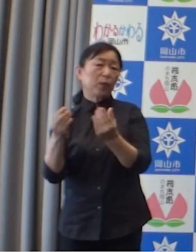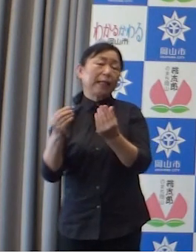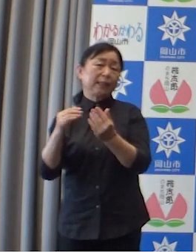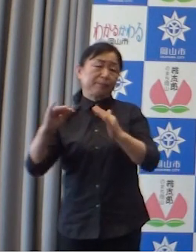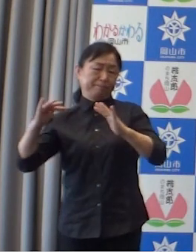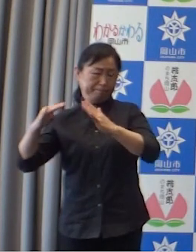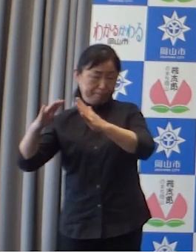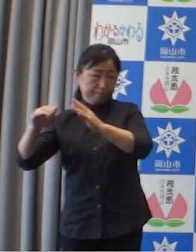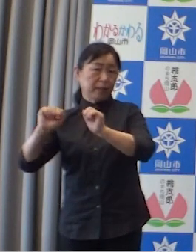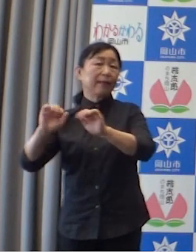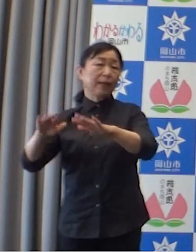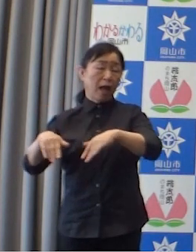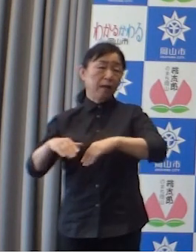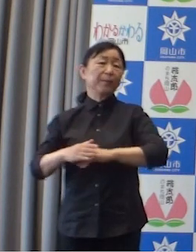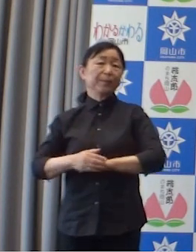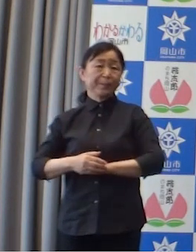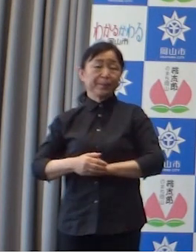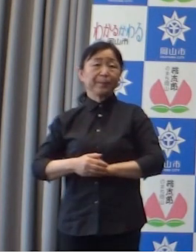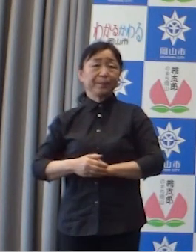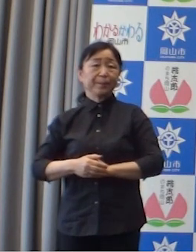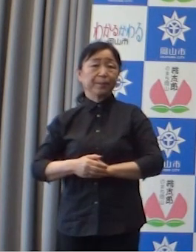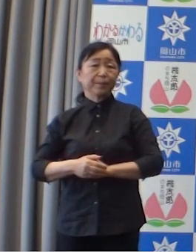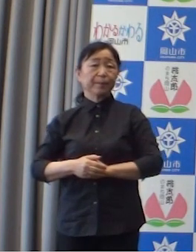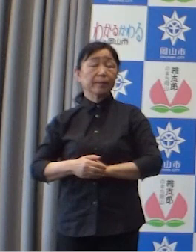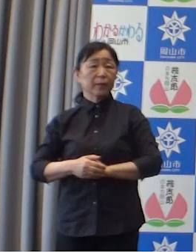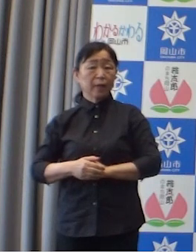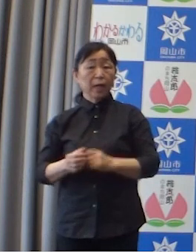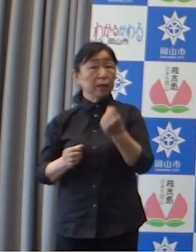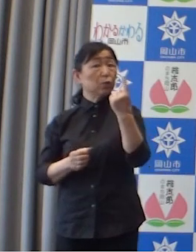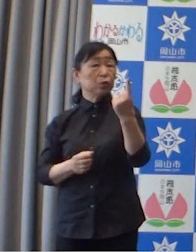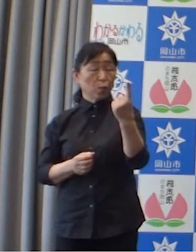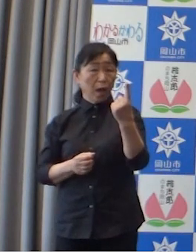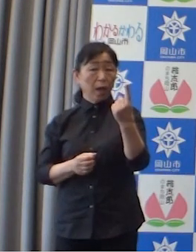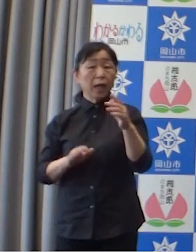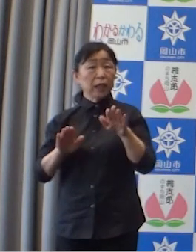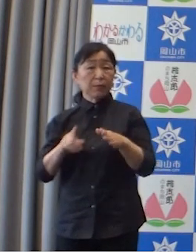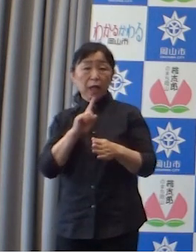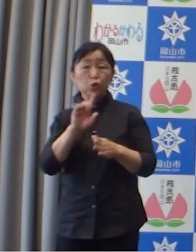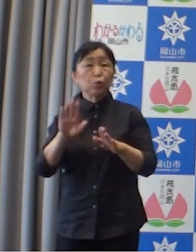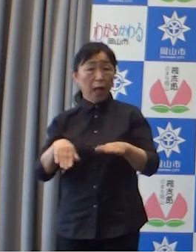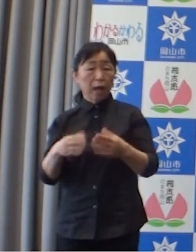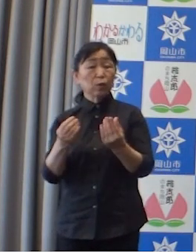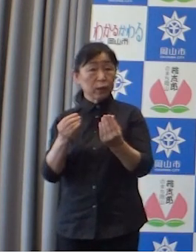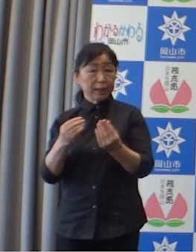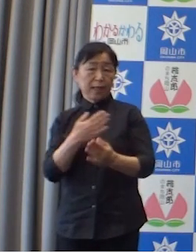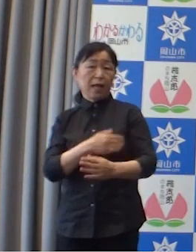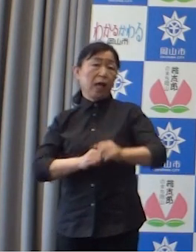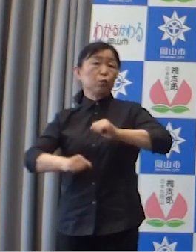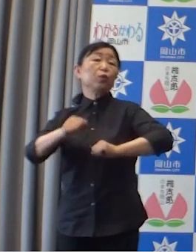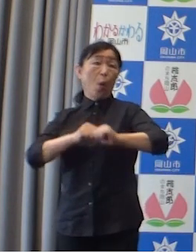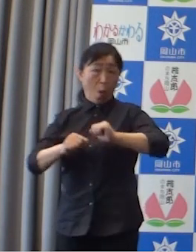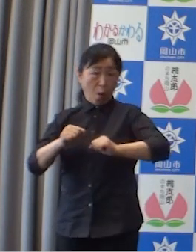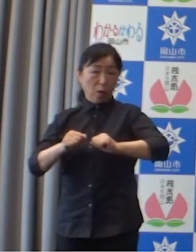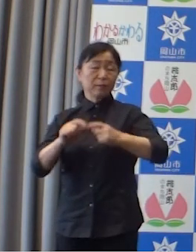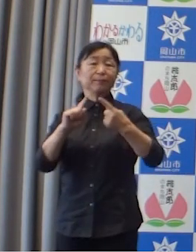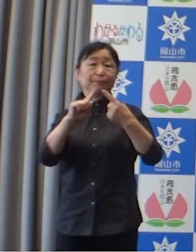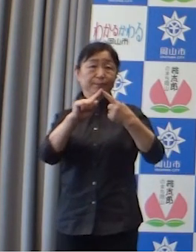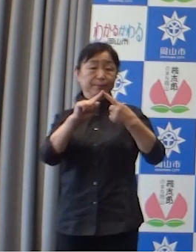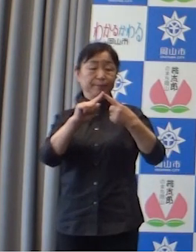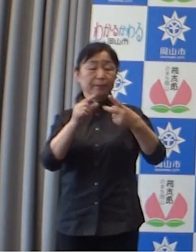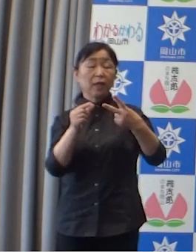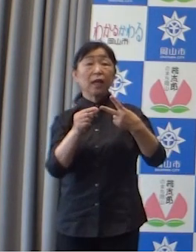、その前も久野先生たちとはやったんですけども、一つはね今言ったように運動、もう一つ